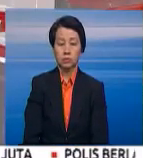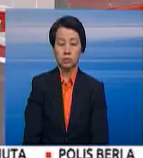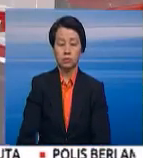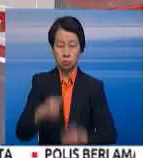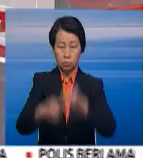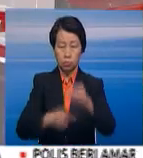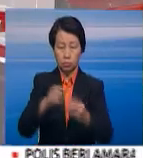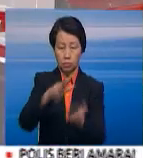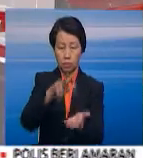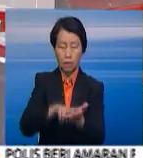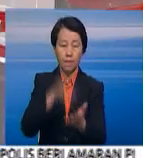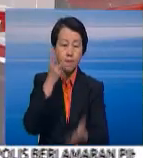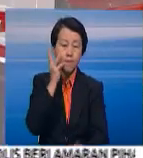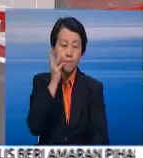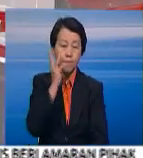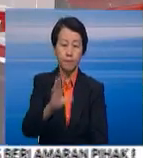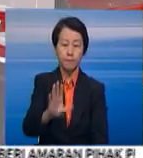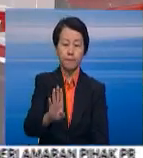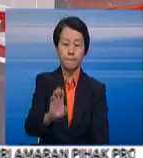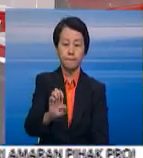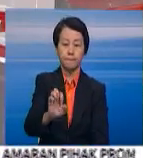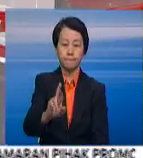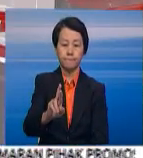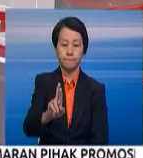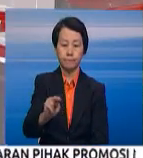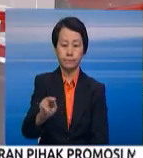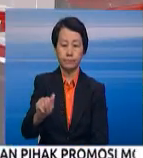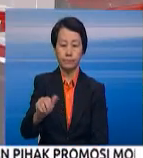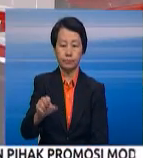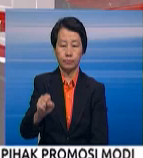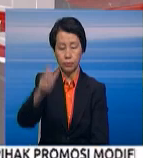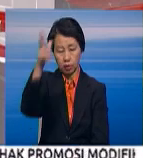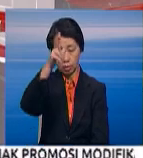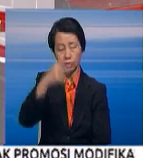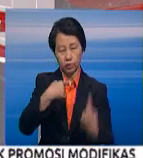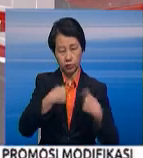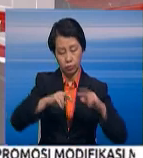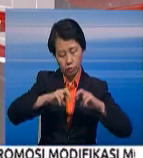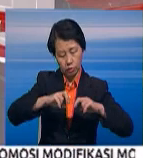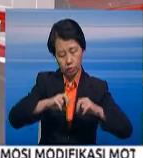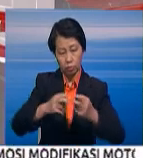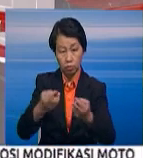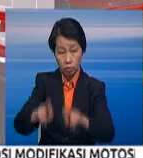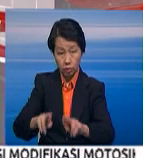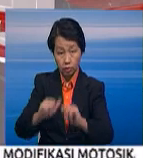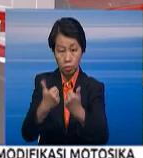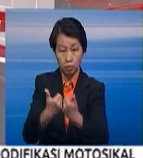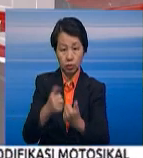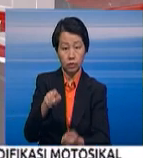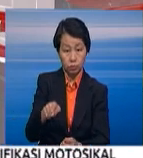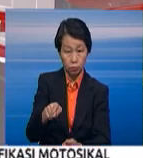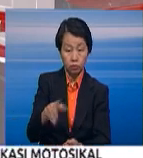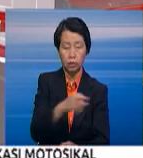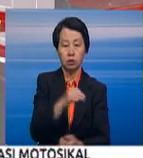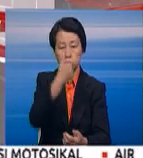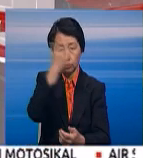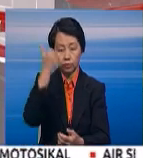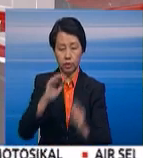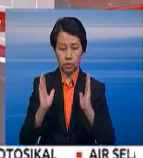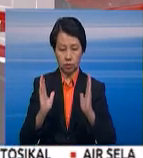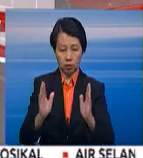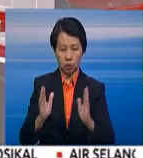Berhubung status padi beras nasional Berhad Bernas, kerajaan masih mengkaji kontrak agensi itu. Ya, ia berikutan